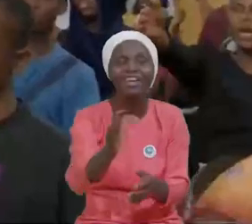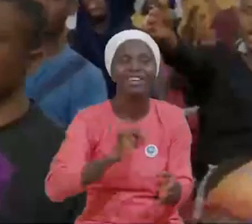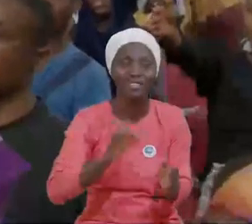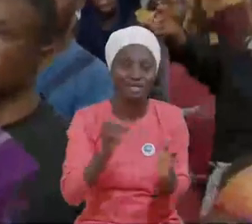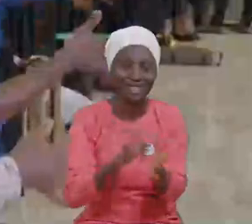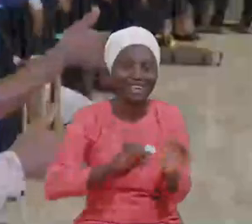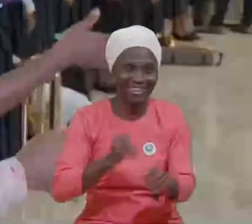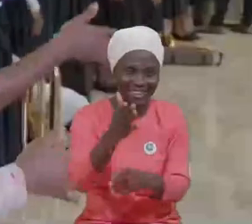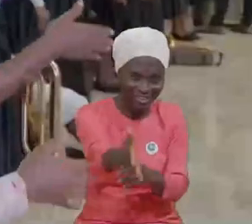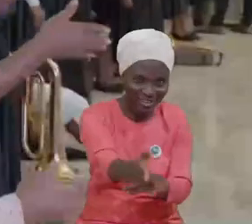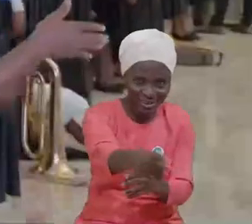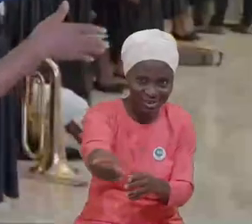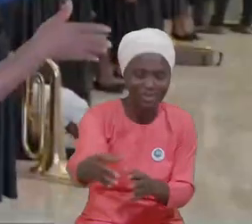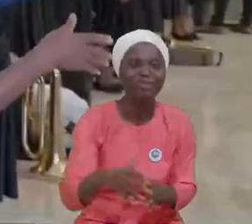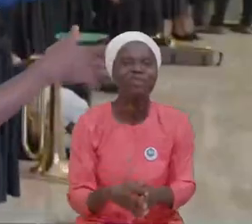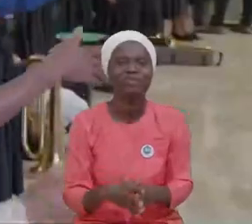main.